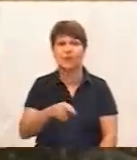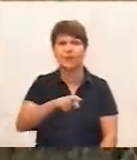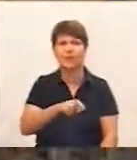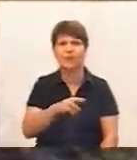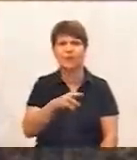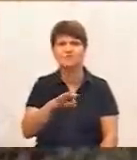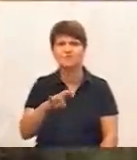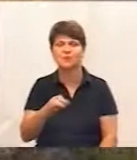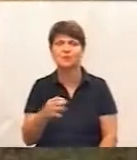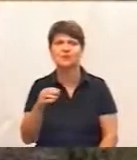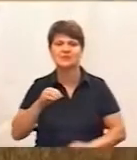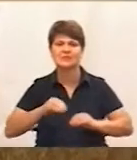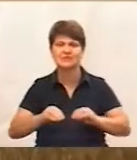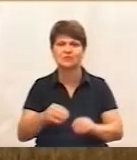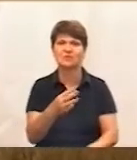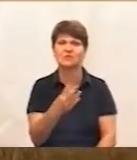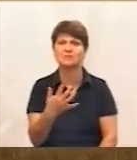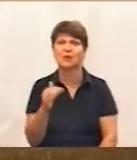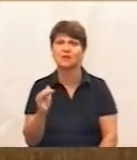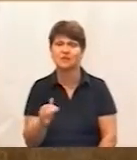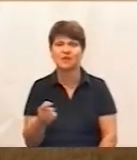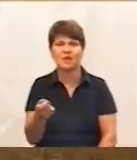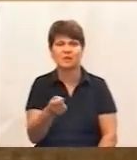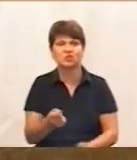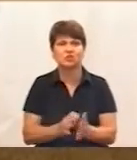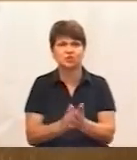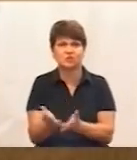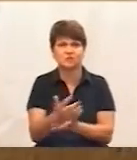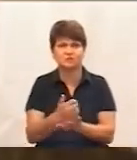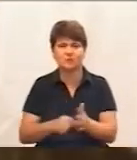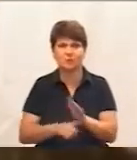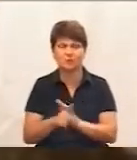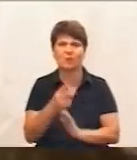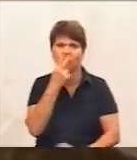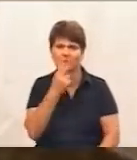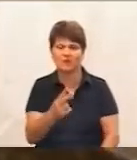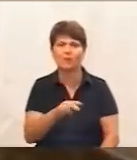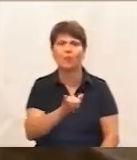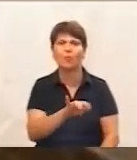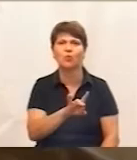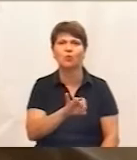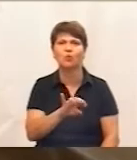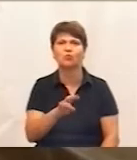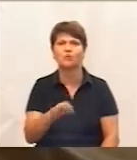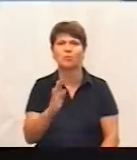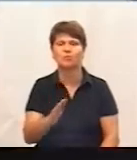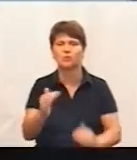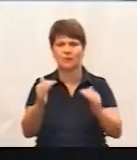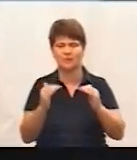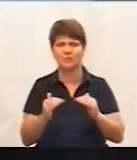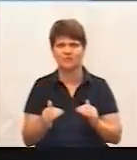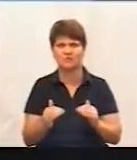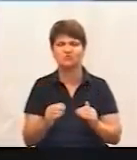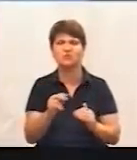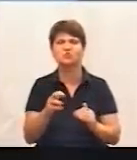майже 35 тисяч гектарів. І хоч жнива лише розпочались, вже видно, що врожайність буде нижчою, ніж торік, каже фахівець профільного